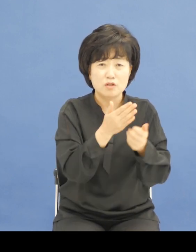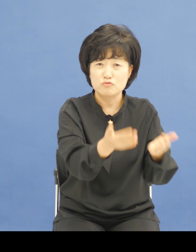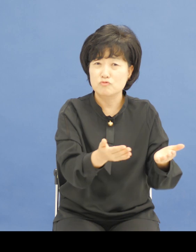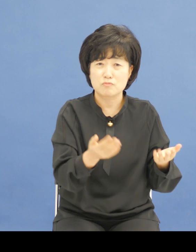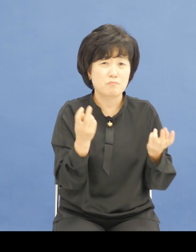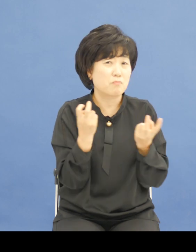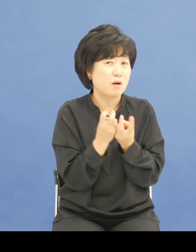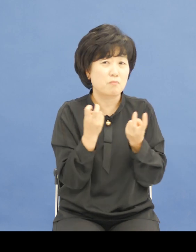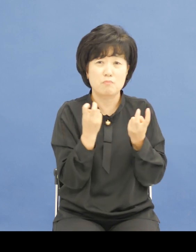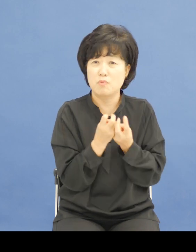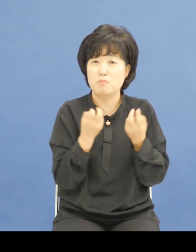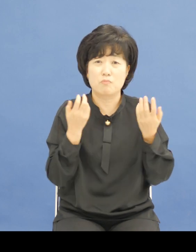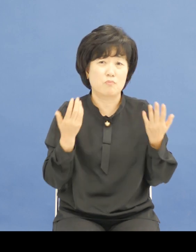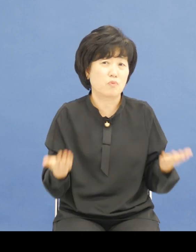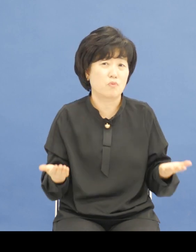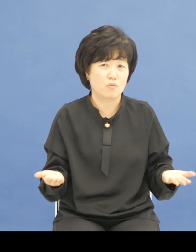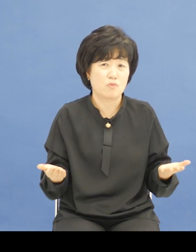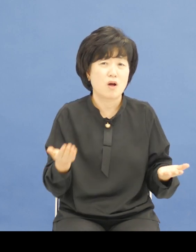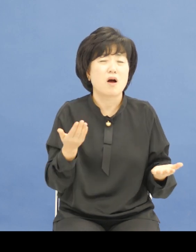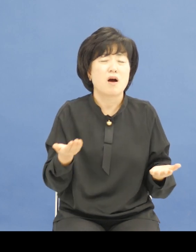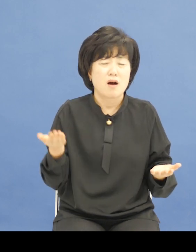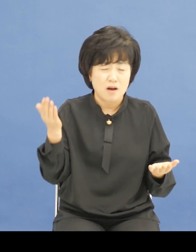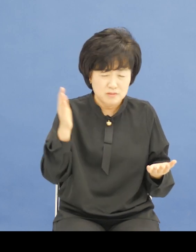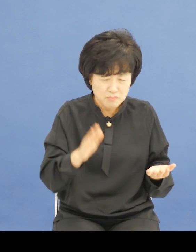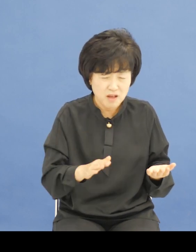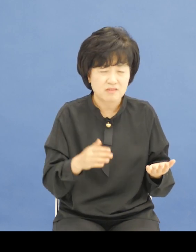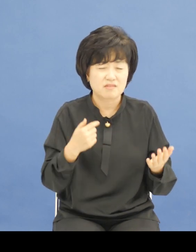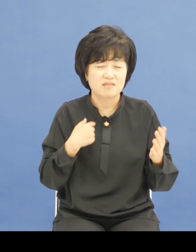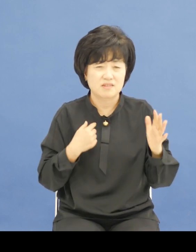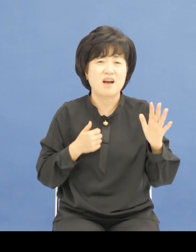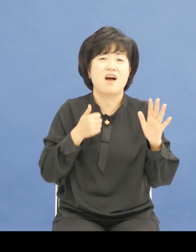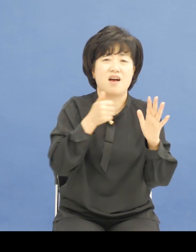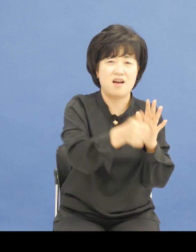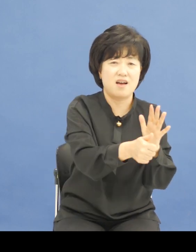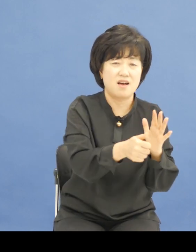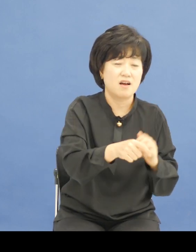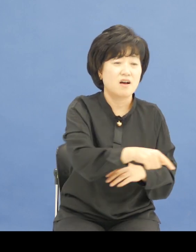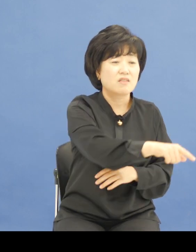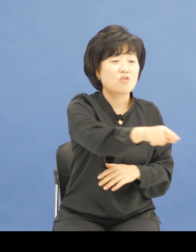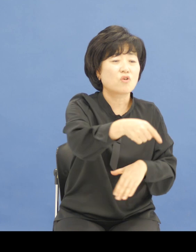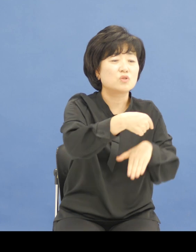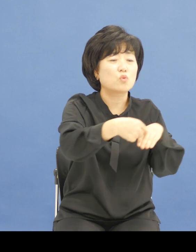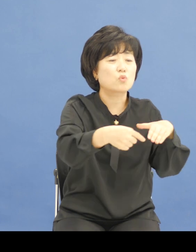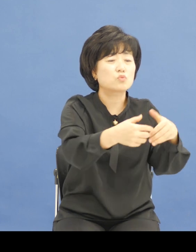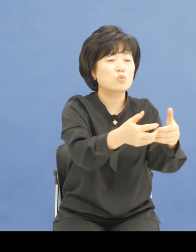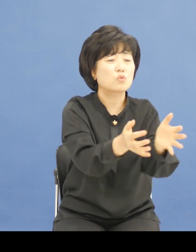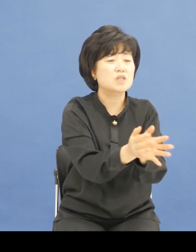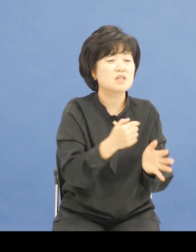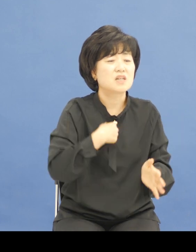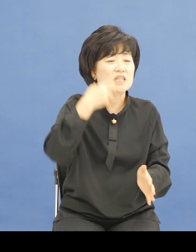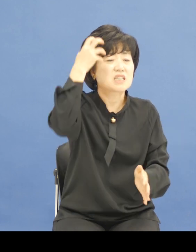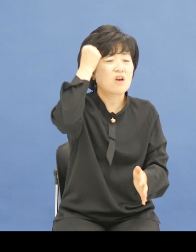그냥 없지만 그냥 가요. 당신들을 이렇게 기억하고 있는 사람이 있다.